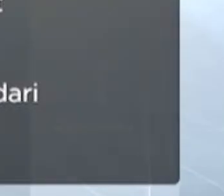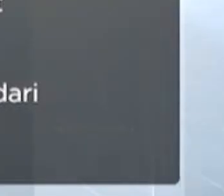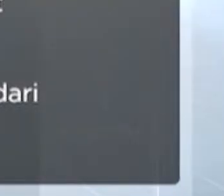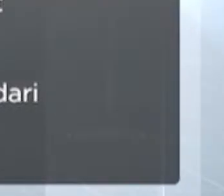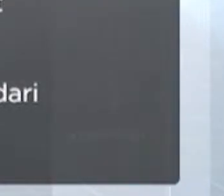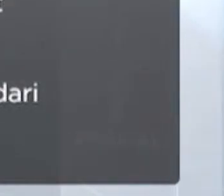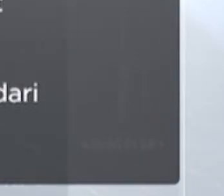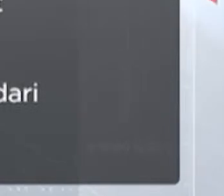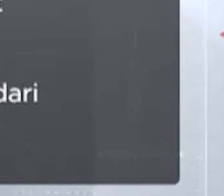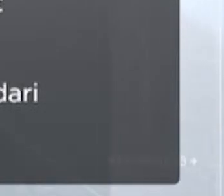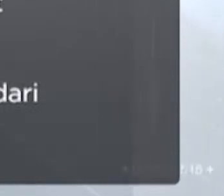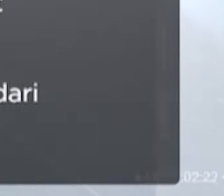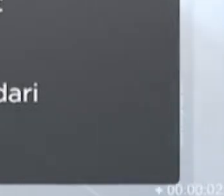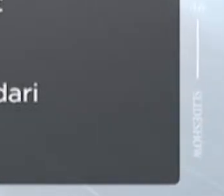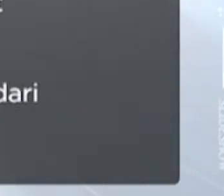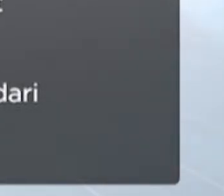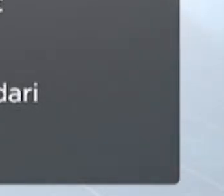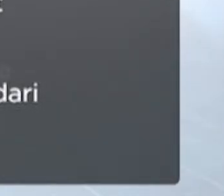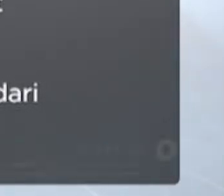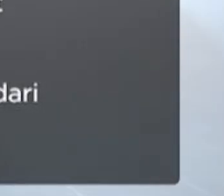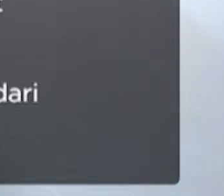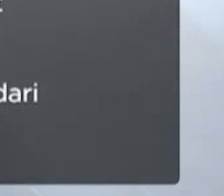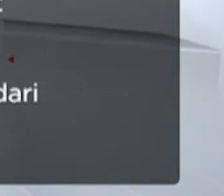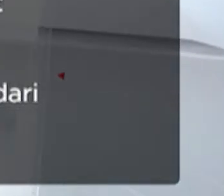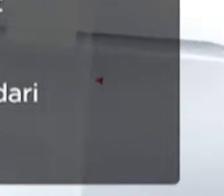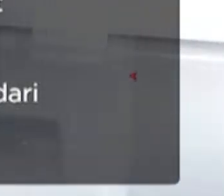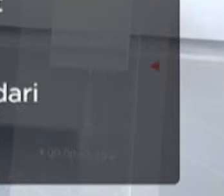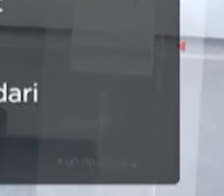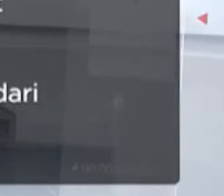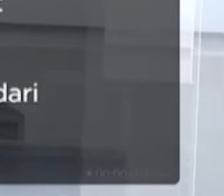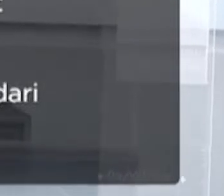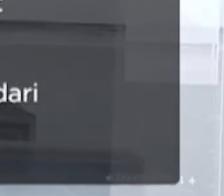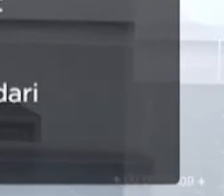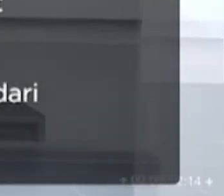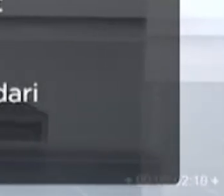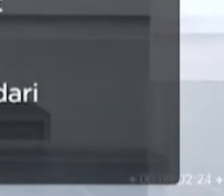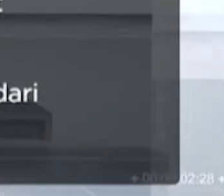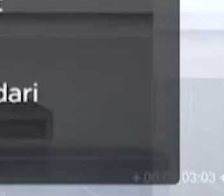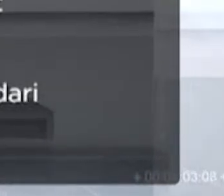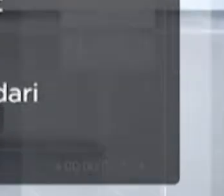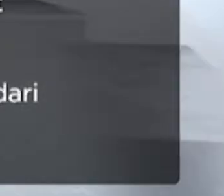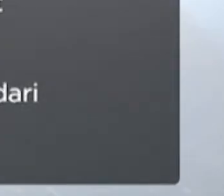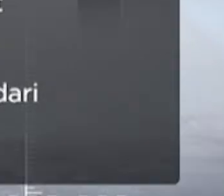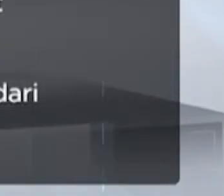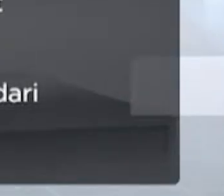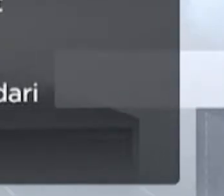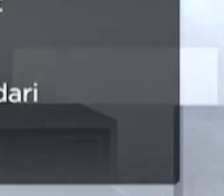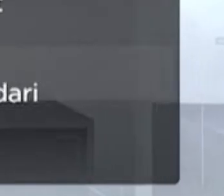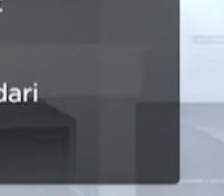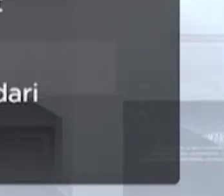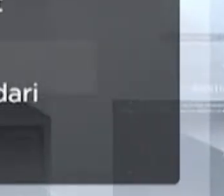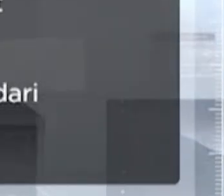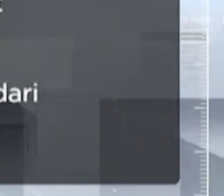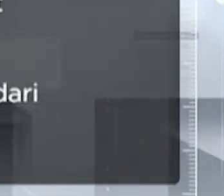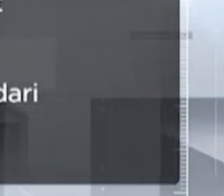dipandu oleh moderator yang dipilih oleh Komisi Pemilihan Umum Kabupaten Tojo Una-Una yang berasal dari kalangan profesional dan akademisi yang mempunyai